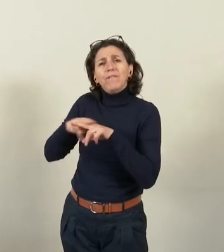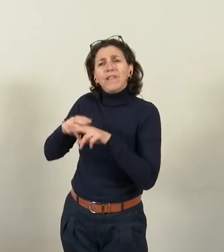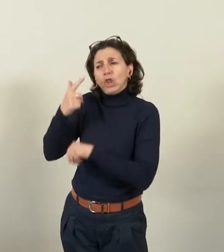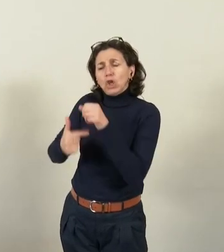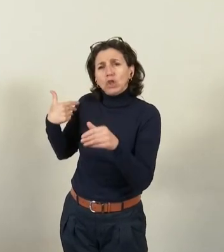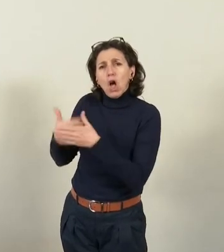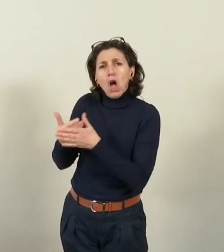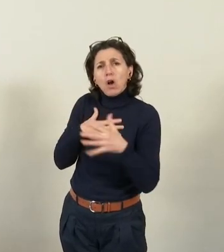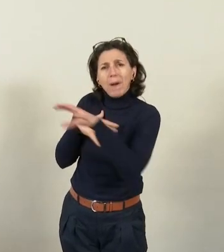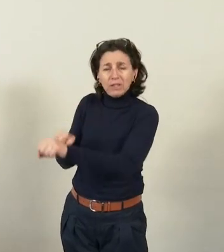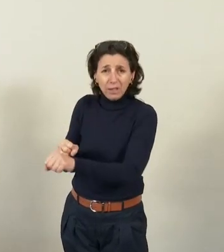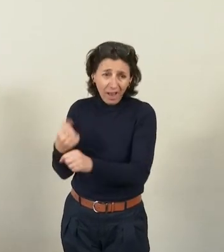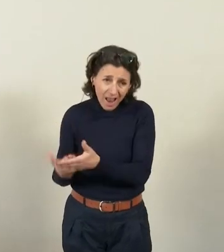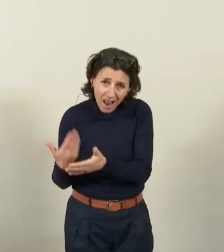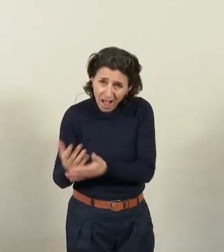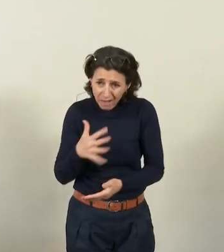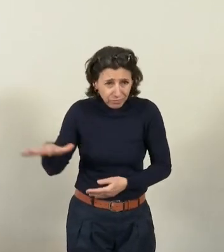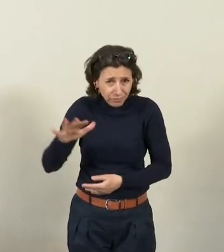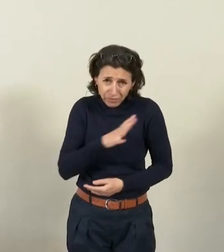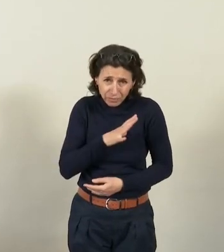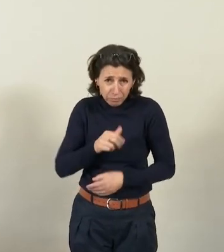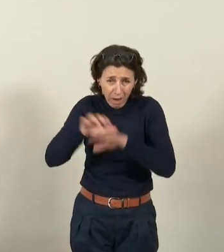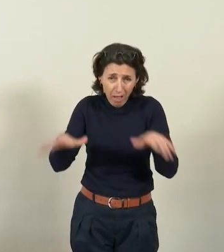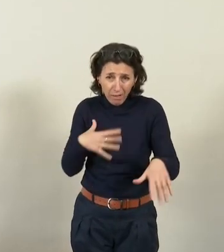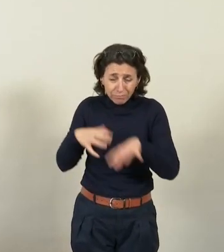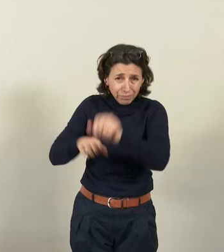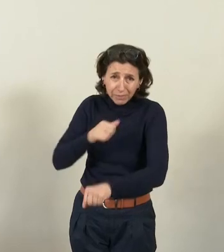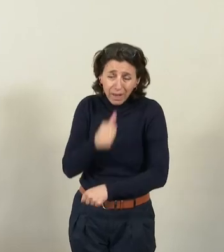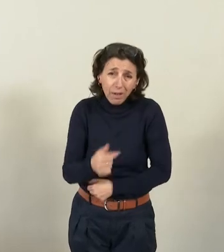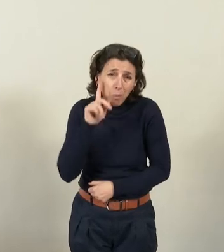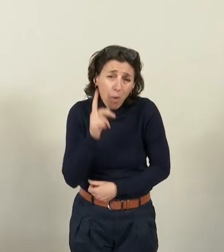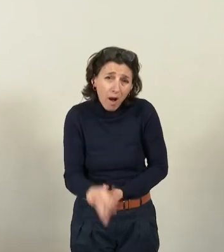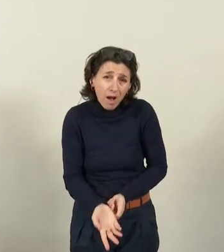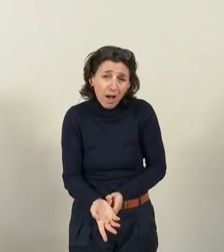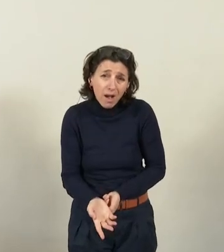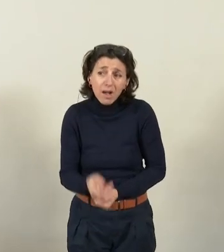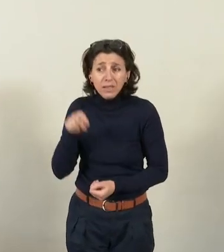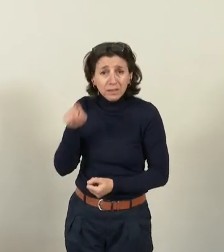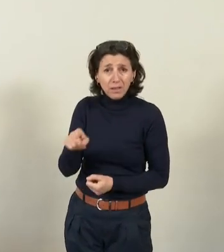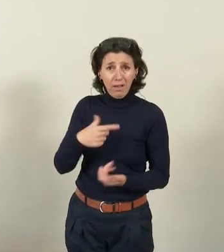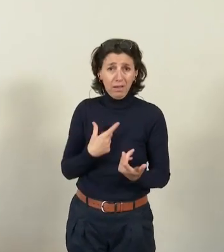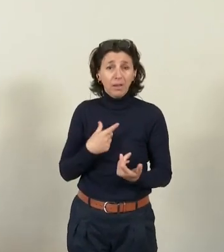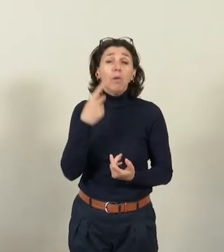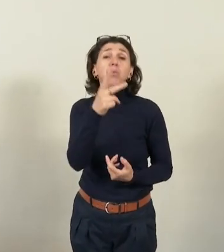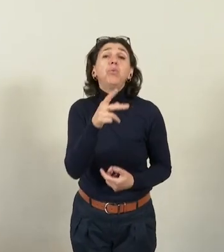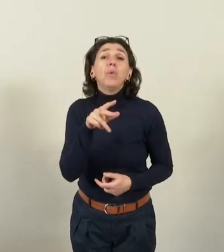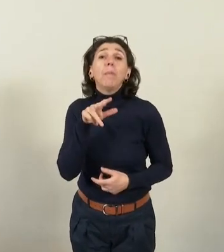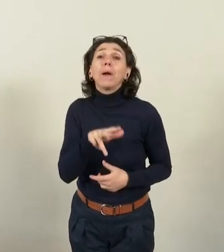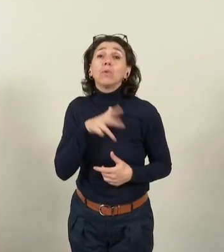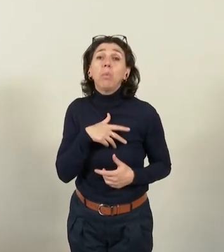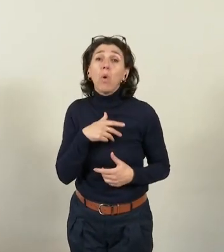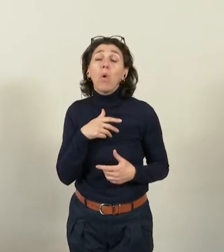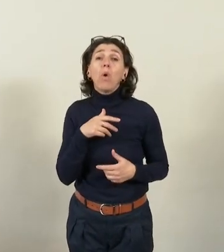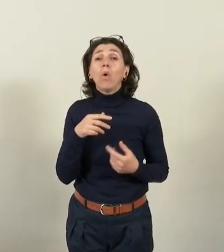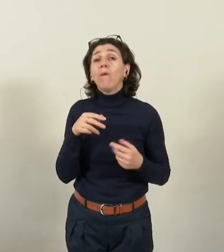avez dans le secteur public des logements vides depuis 2 ans et habitable commencez par réquisitionner les vôtres j'ai cité